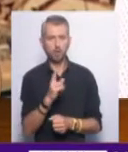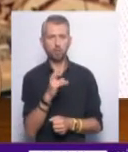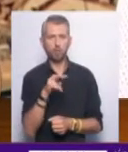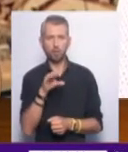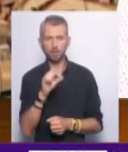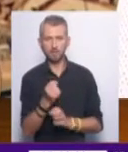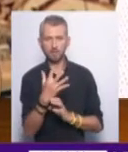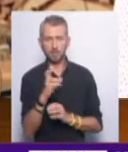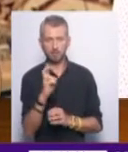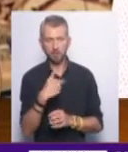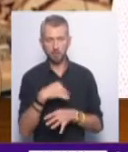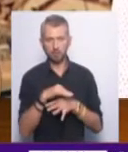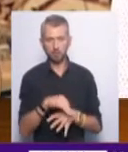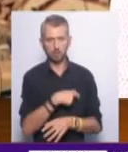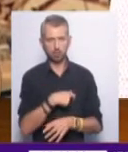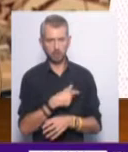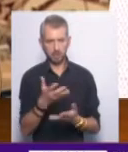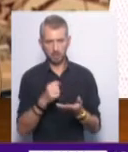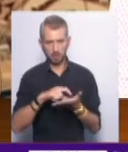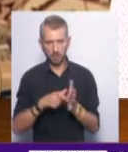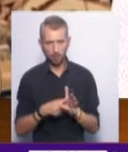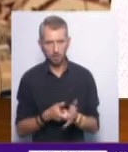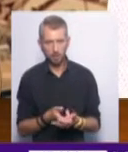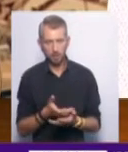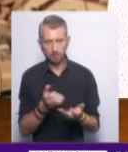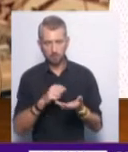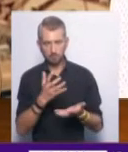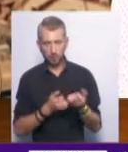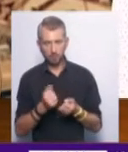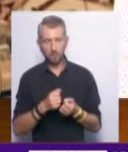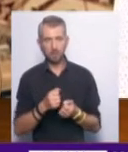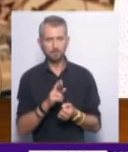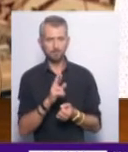15Б, веду депутатський прийом. Як правило, після